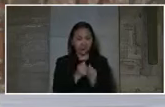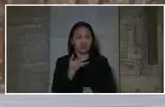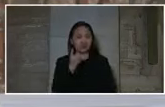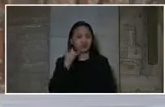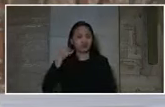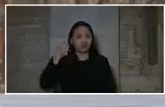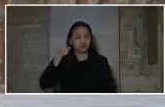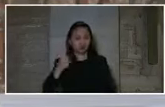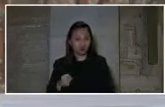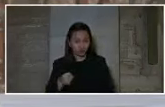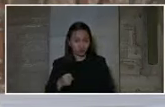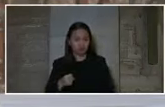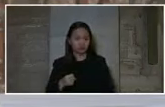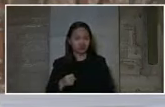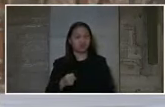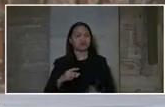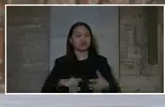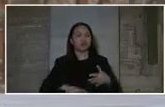habang siya'y kagampan.